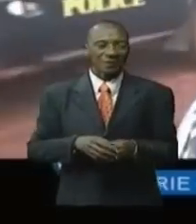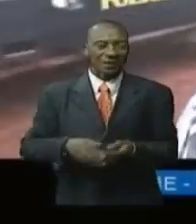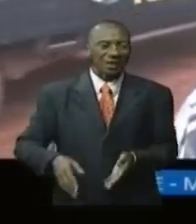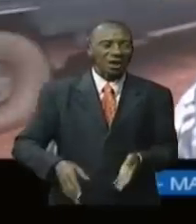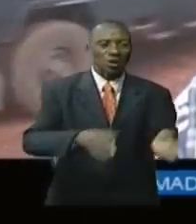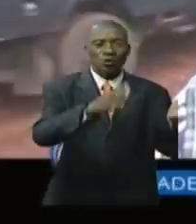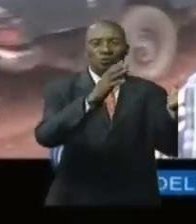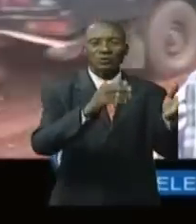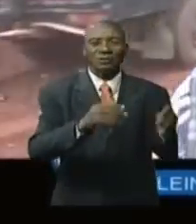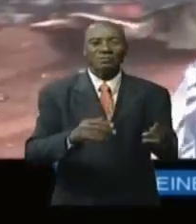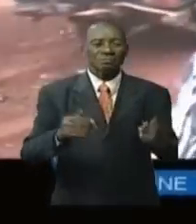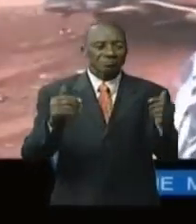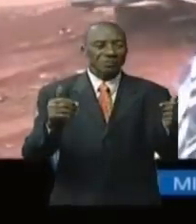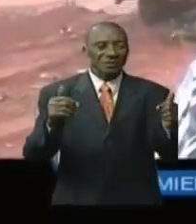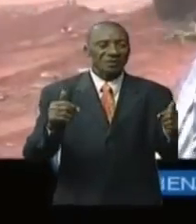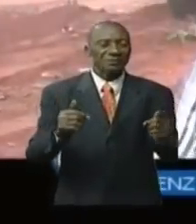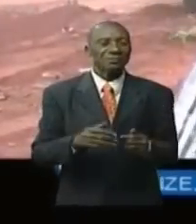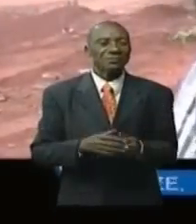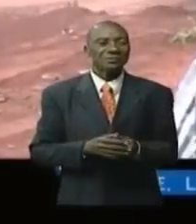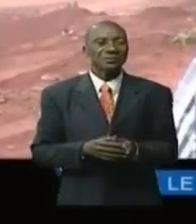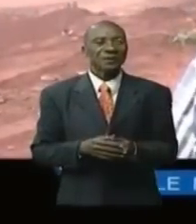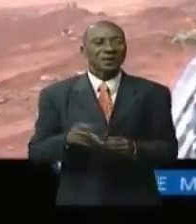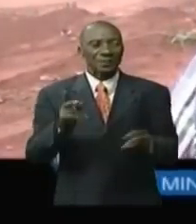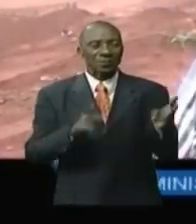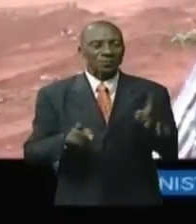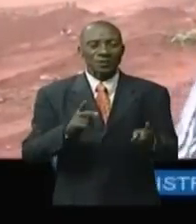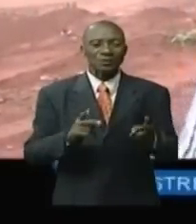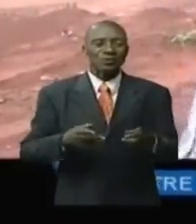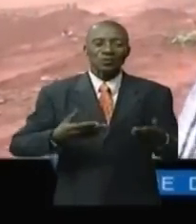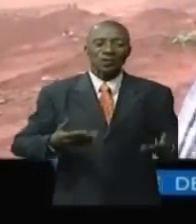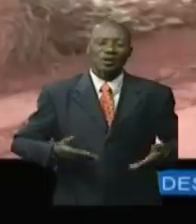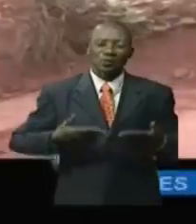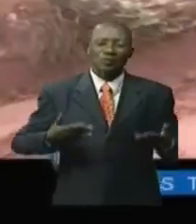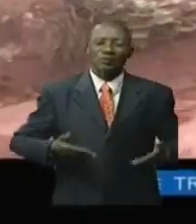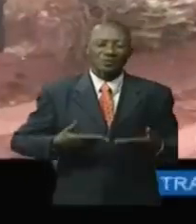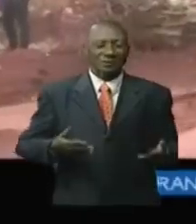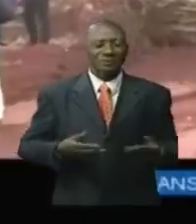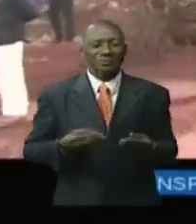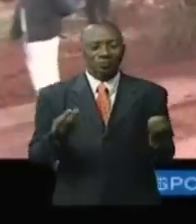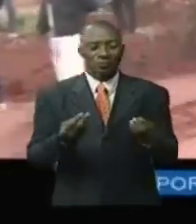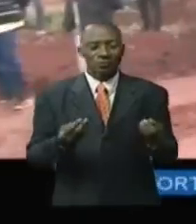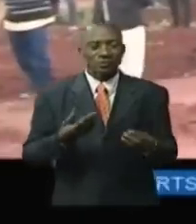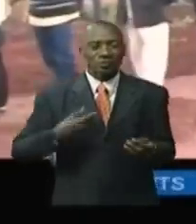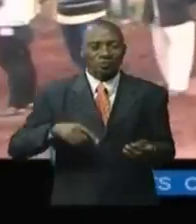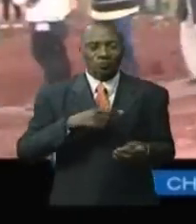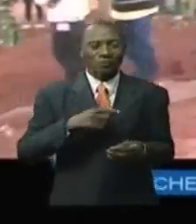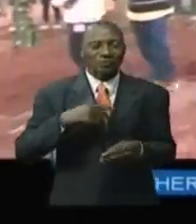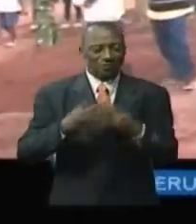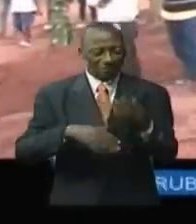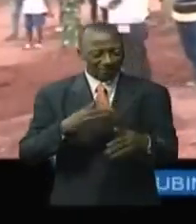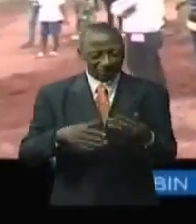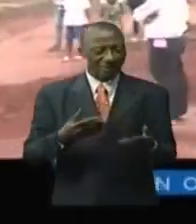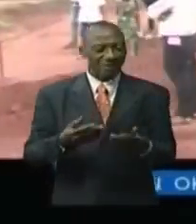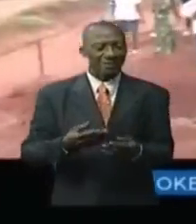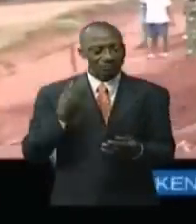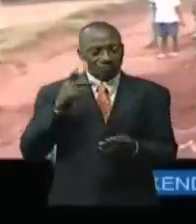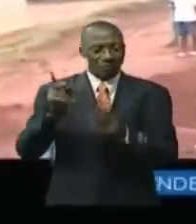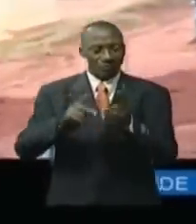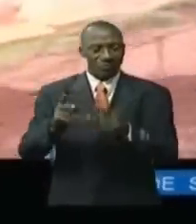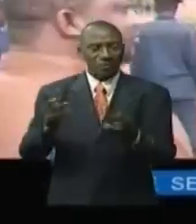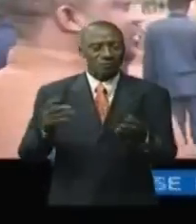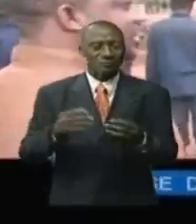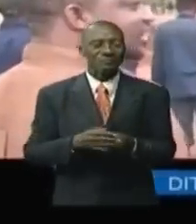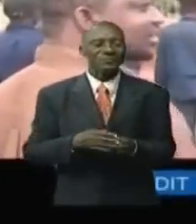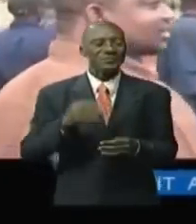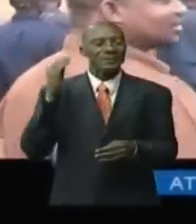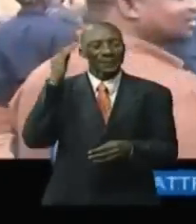bien, population, Bayamba Moussalawana Kakandenge Toyibzaki Bango. Le ministre provincial de l'aménagement du territoire, dépêché ici par